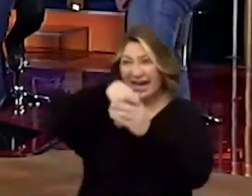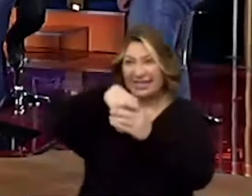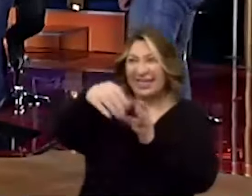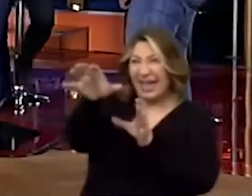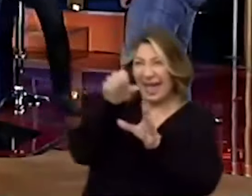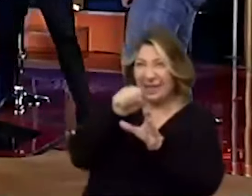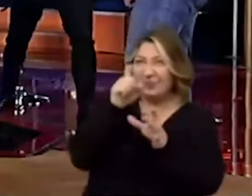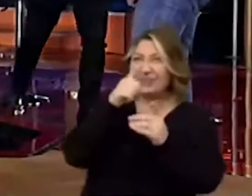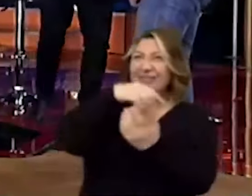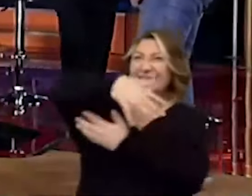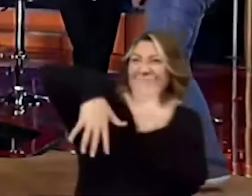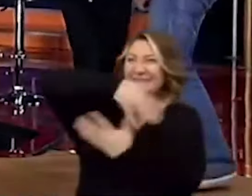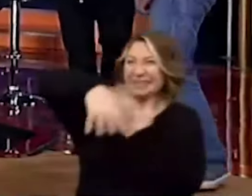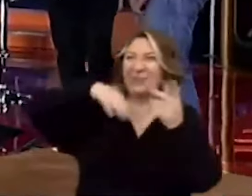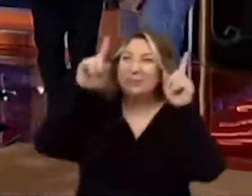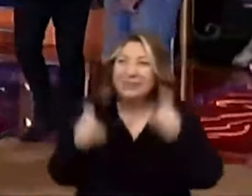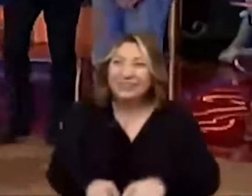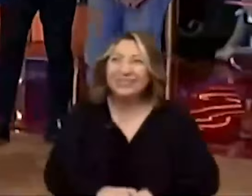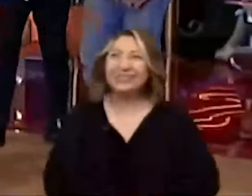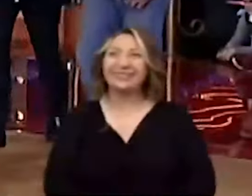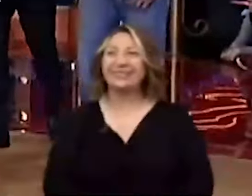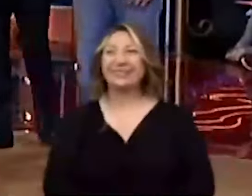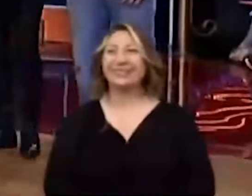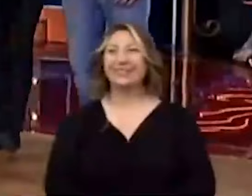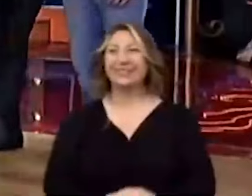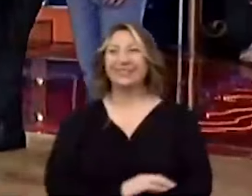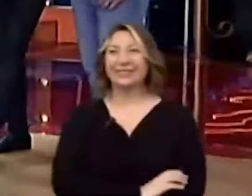bir devşirir misiniz?